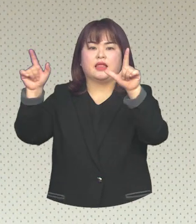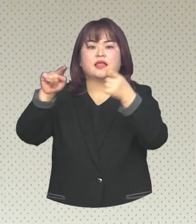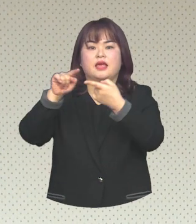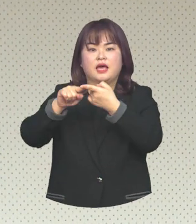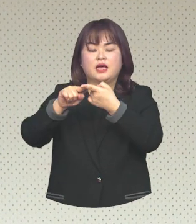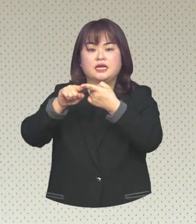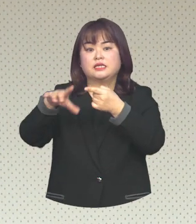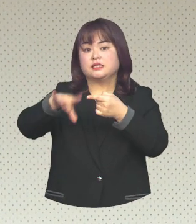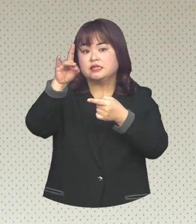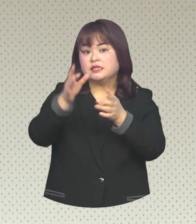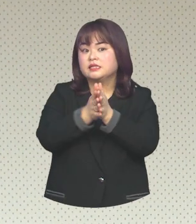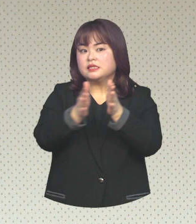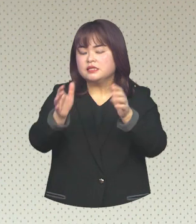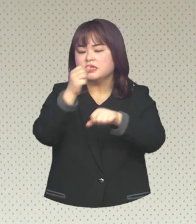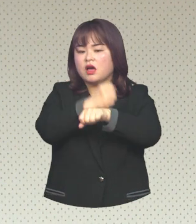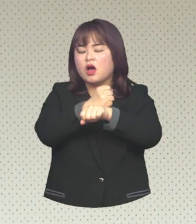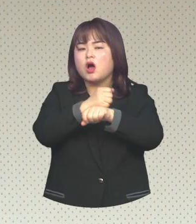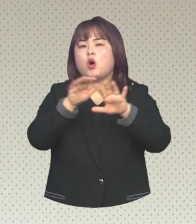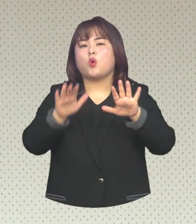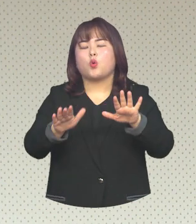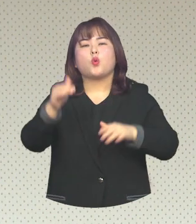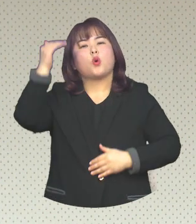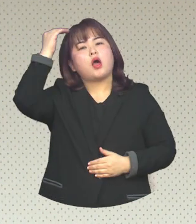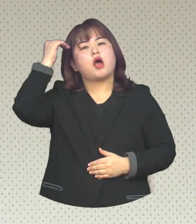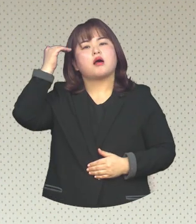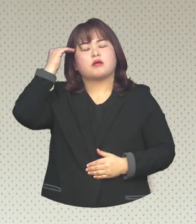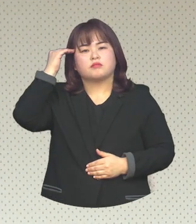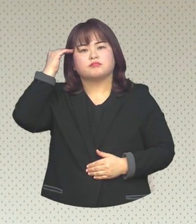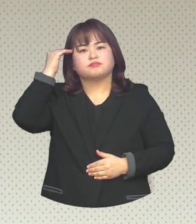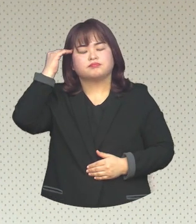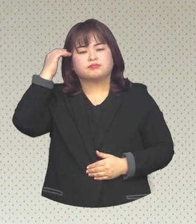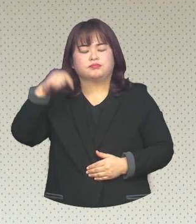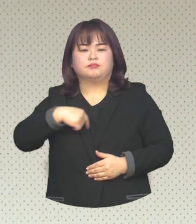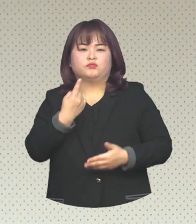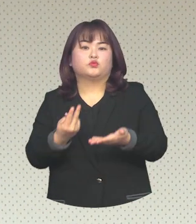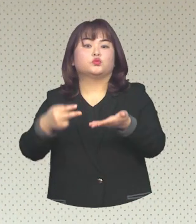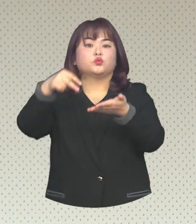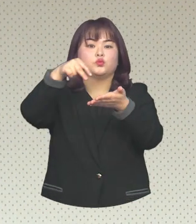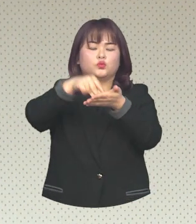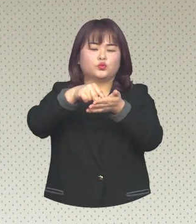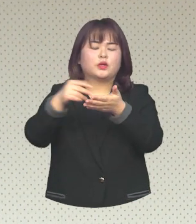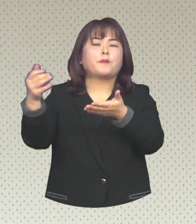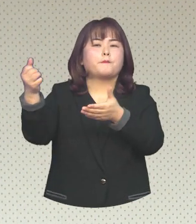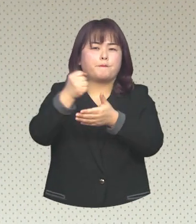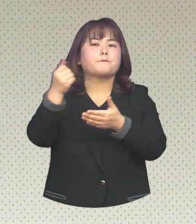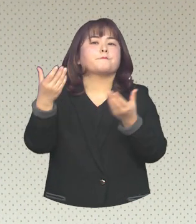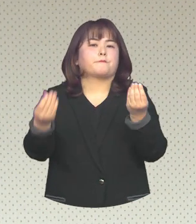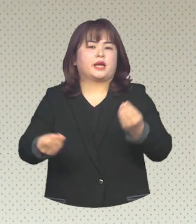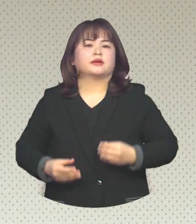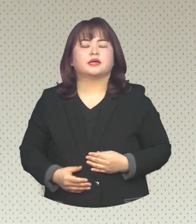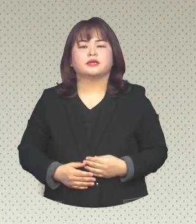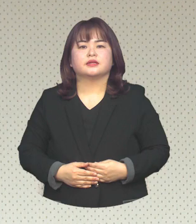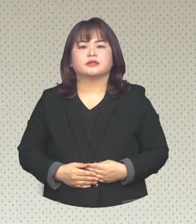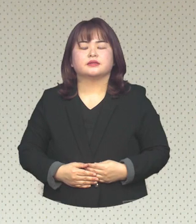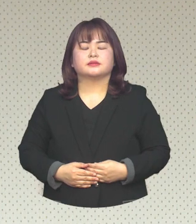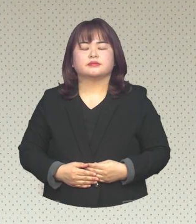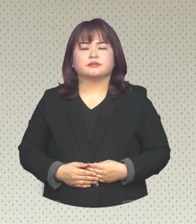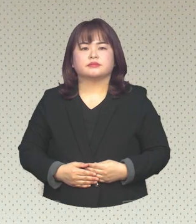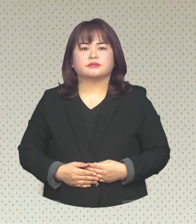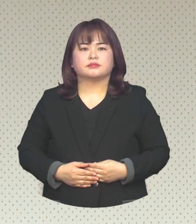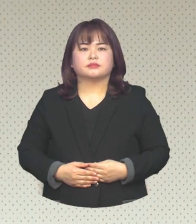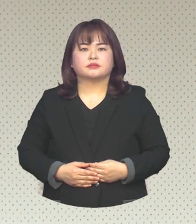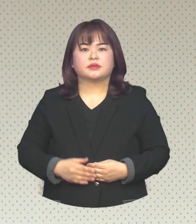날, 그 착수를 통해서 결국은 우리는 대한민국 대한 독립을 쟁취를 했습니다.